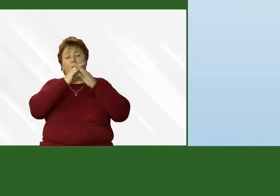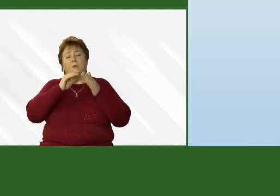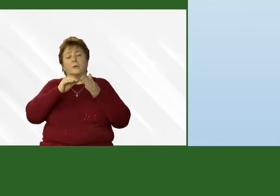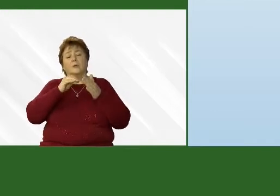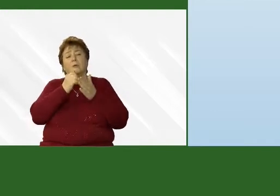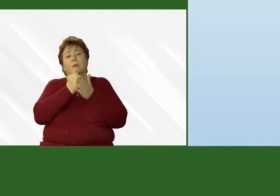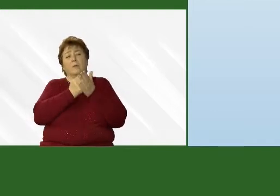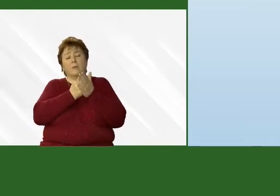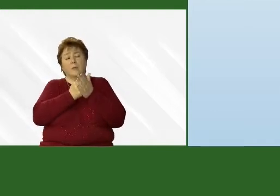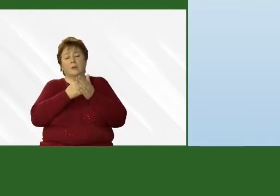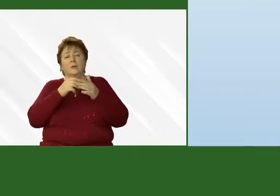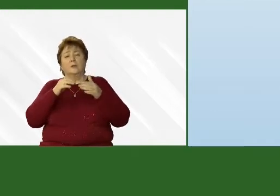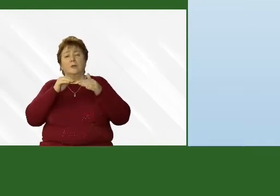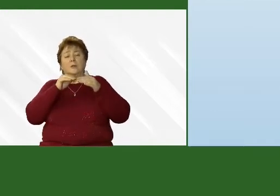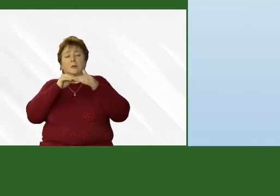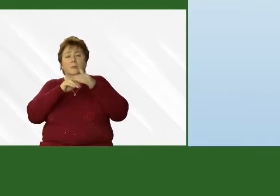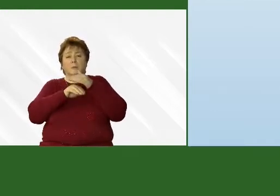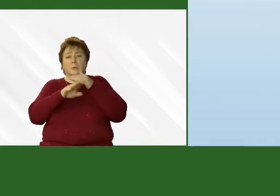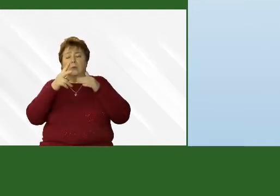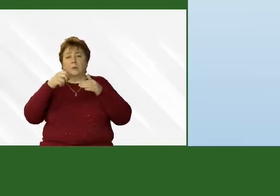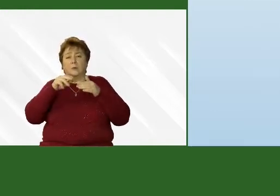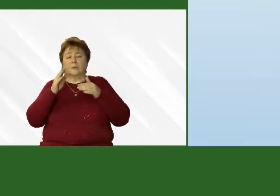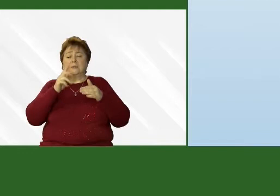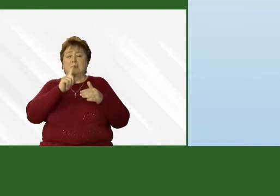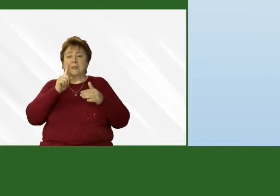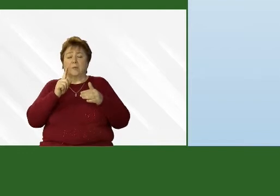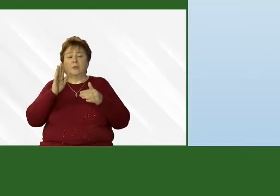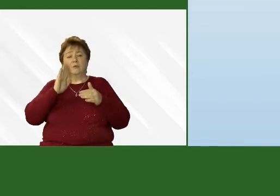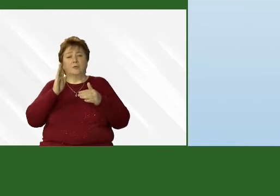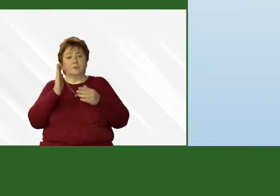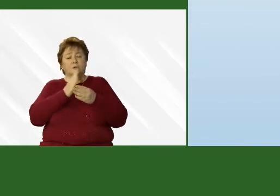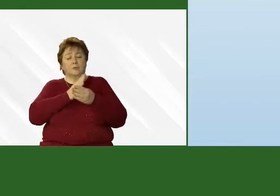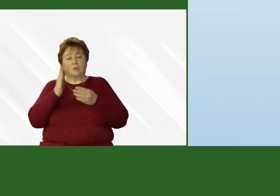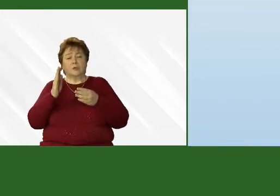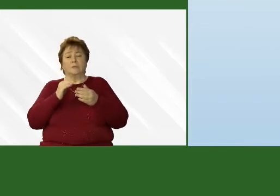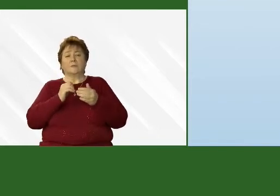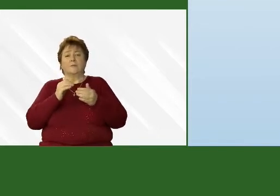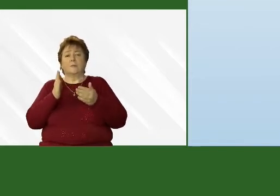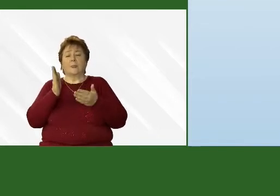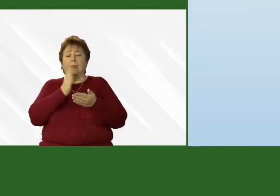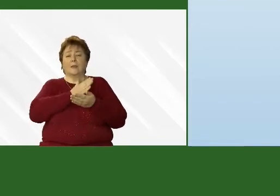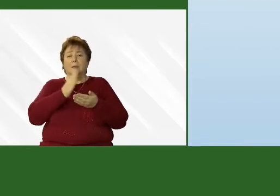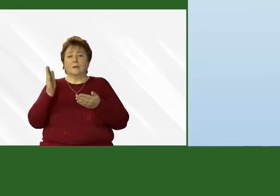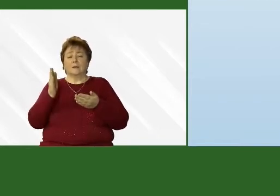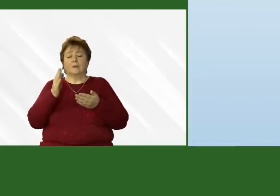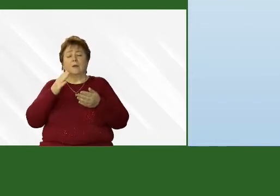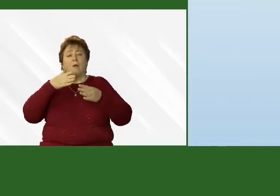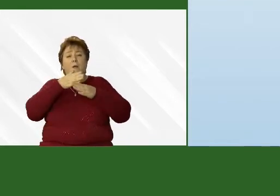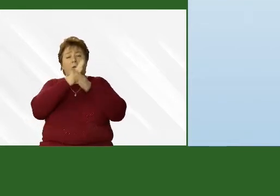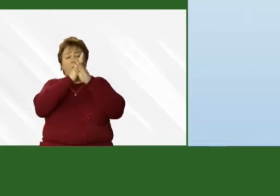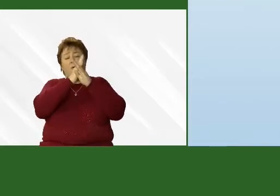и подледного рельефа Антарктиду делят на западную и восточную. Их разделяют трансантарктические